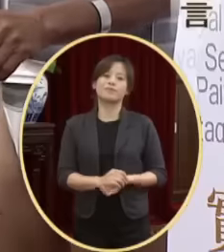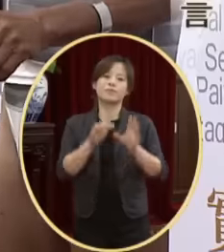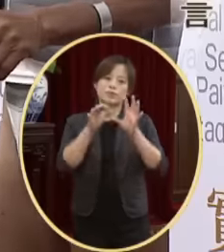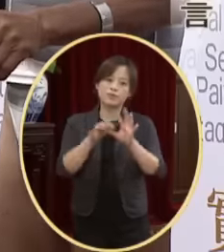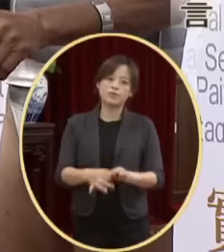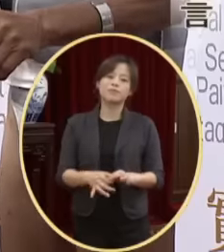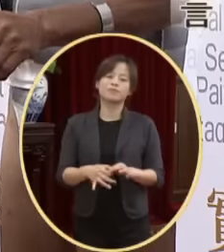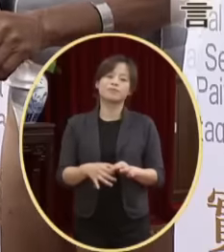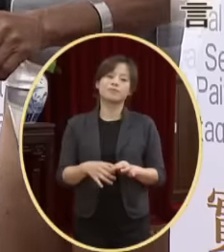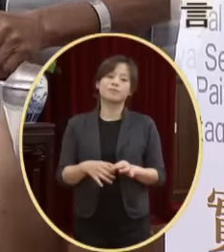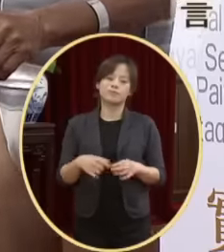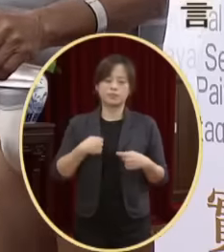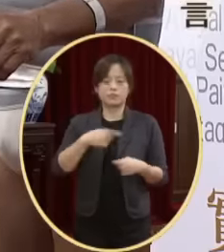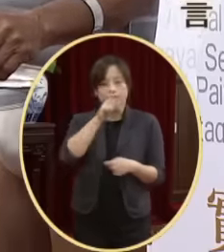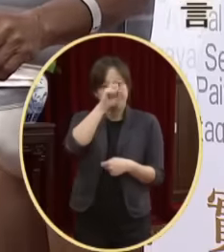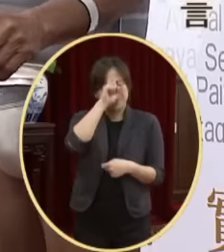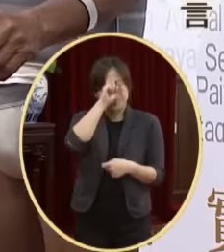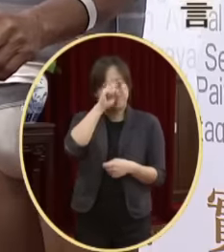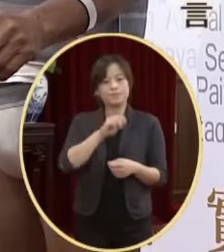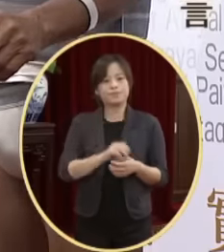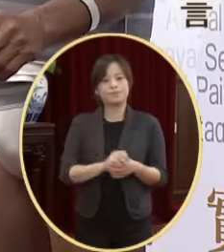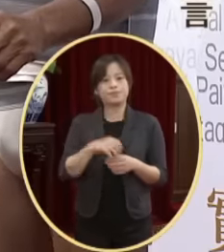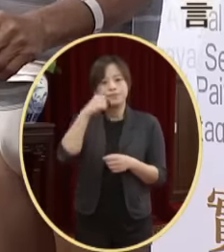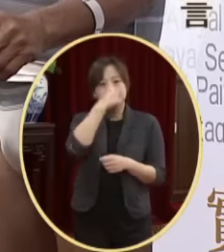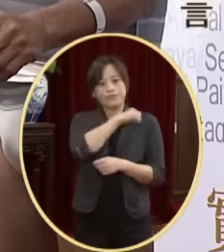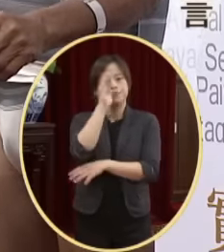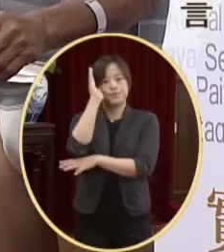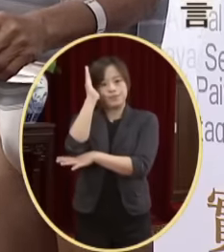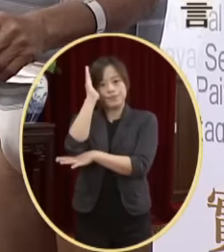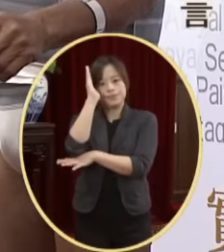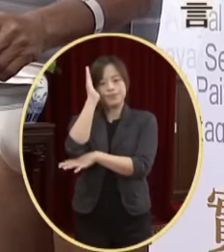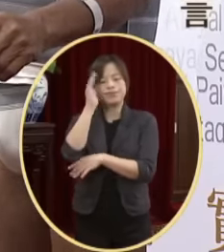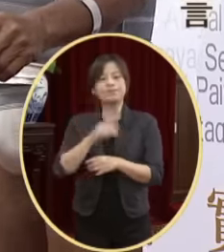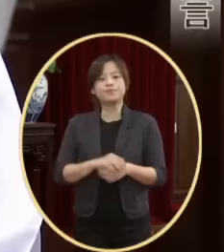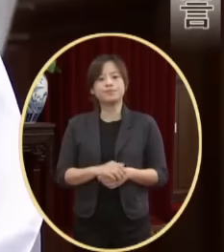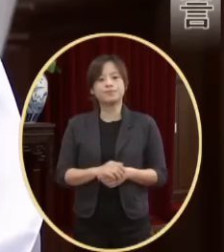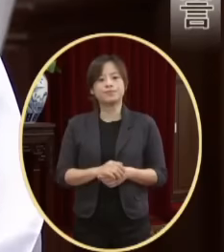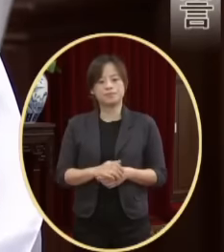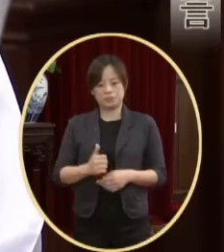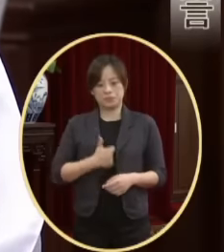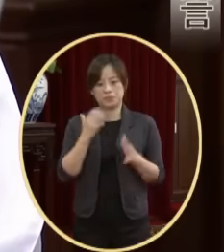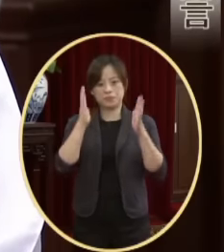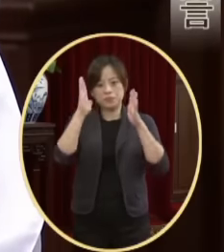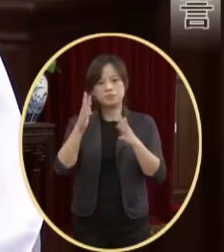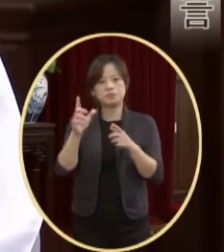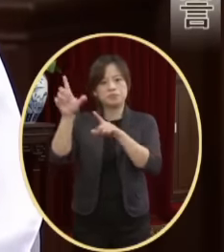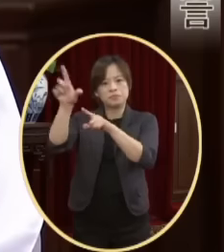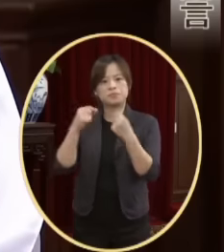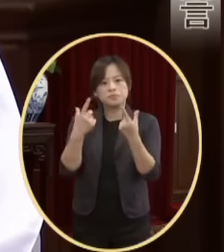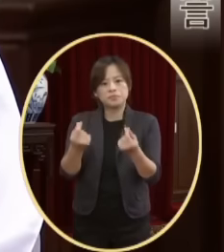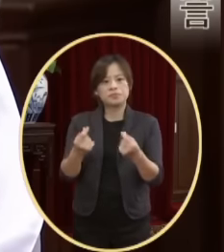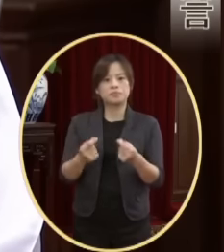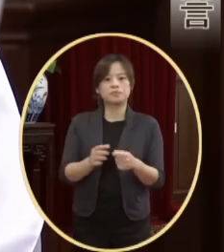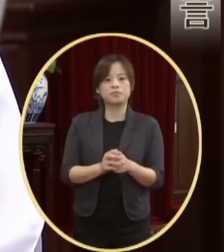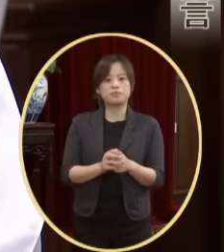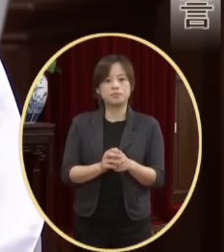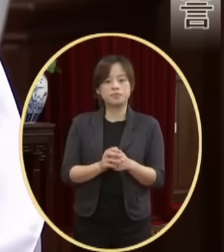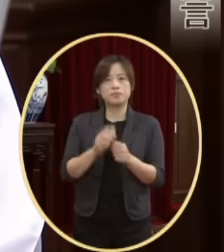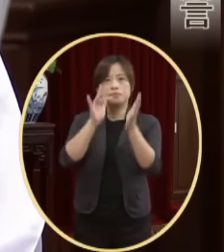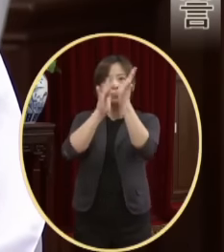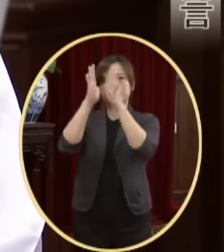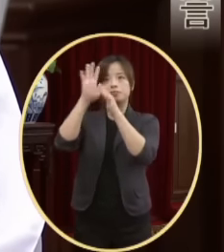所以我希望台湾的政府真正秉持从上